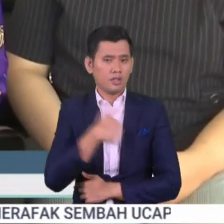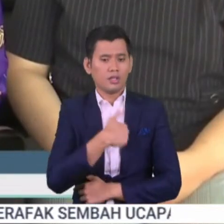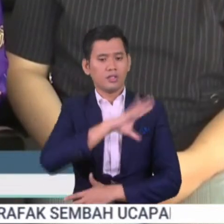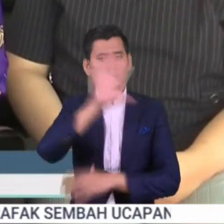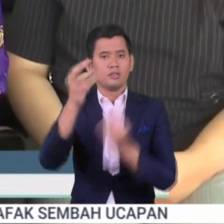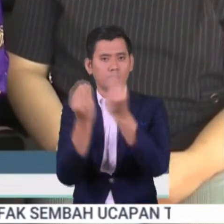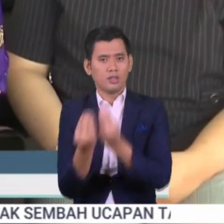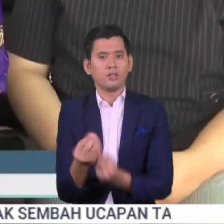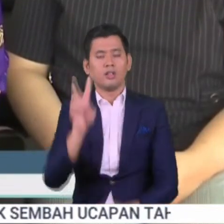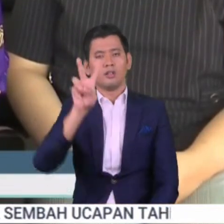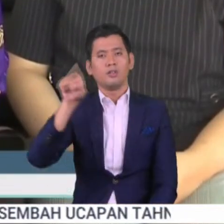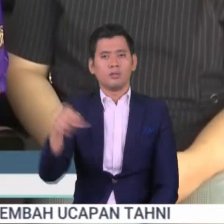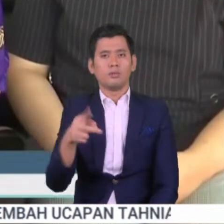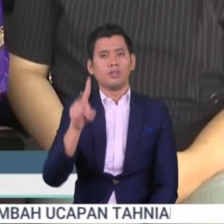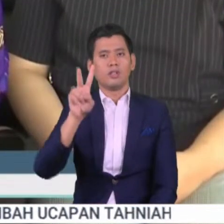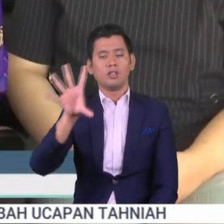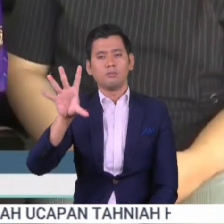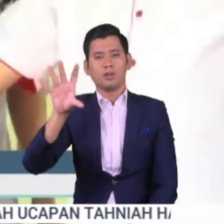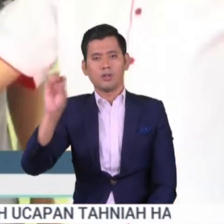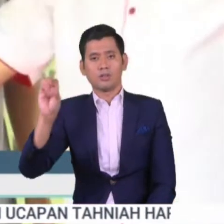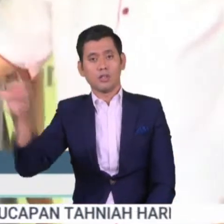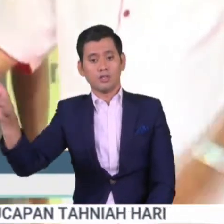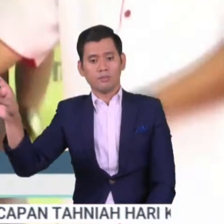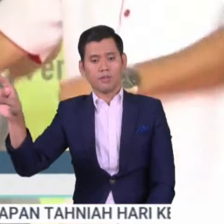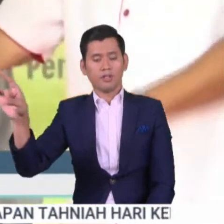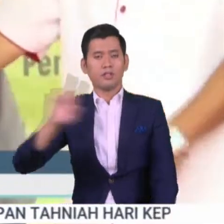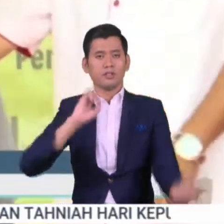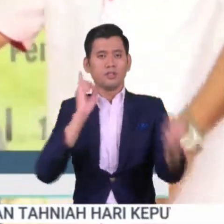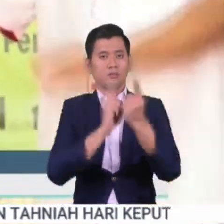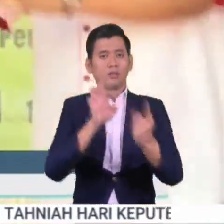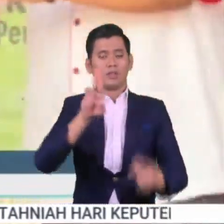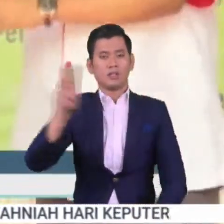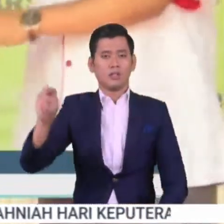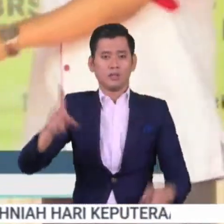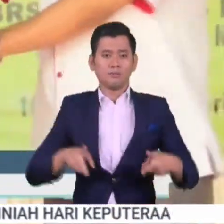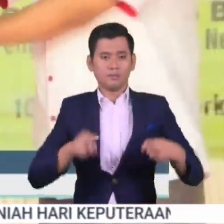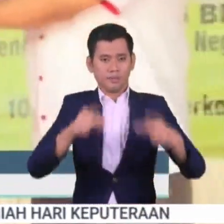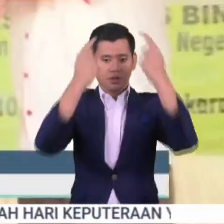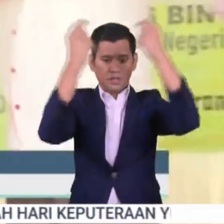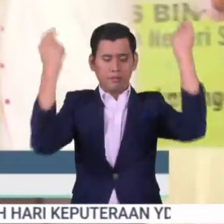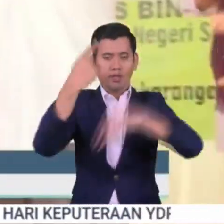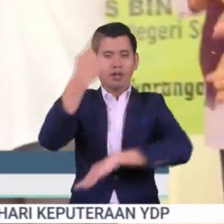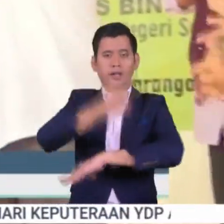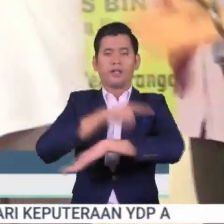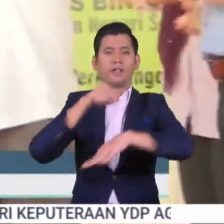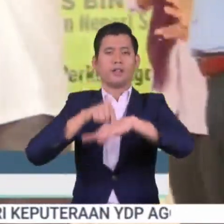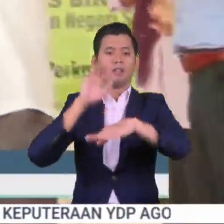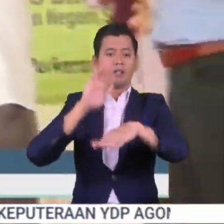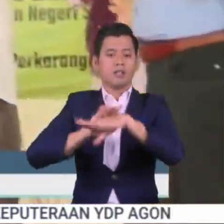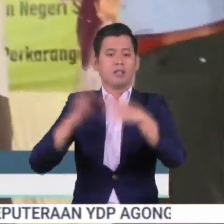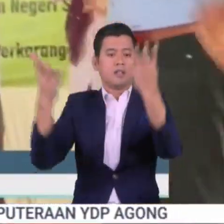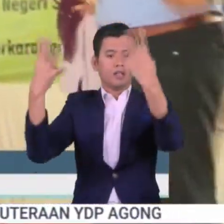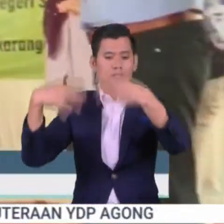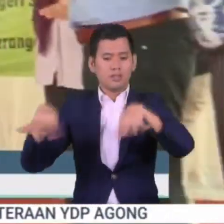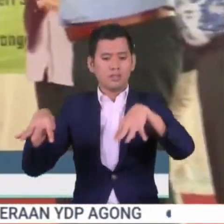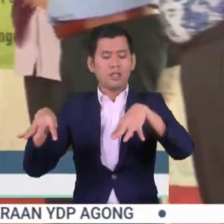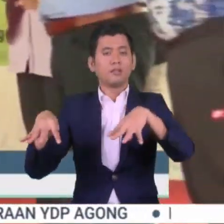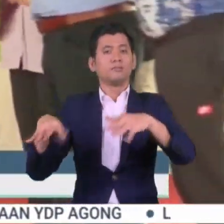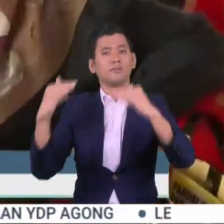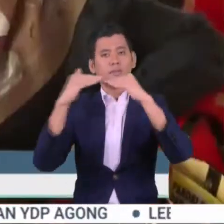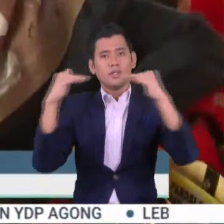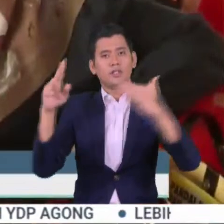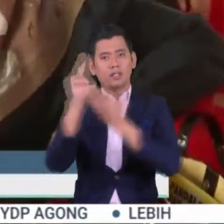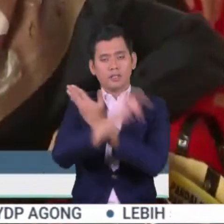jadi 2,500 kompaun. Beliau ditemui RTM selepas merasmikan sambutan Hari Denggi ASEAN peringkat negeri di